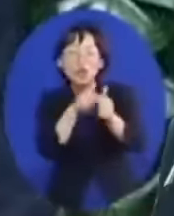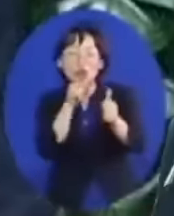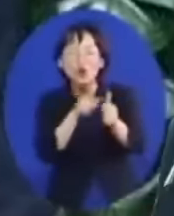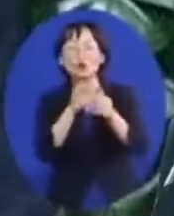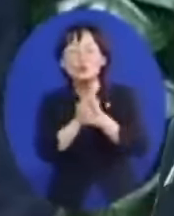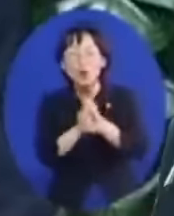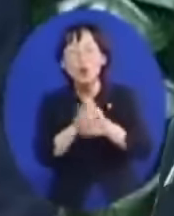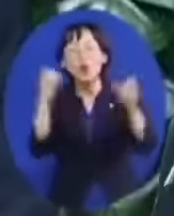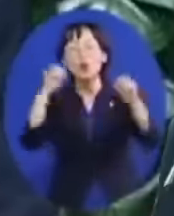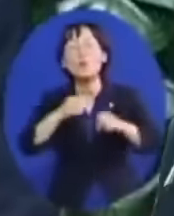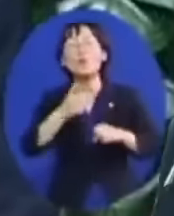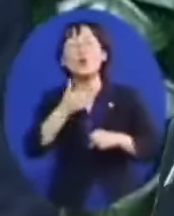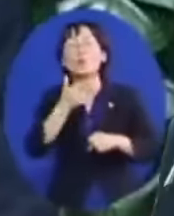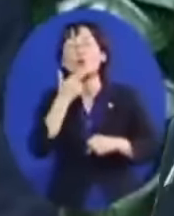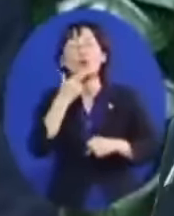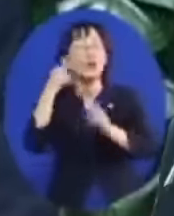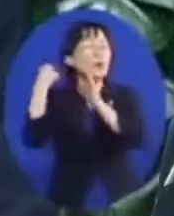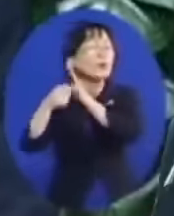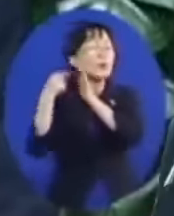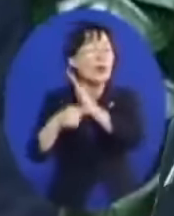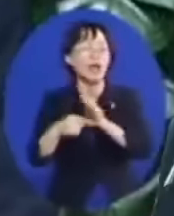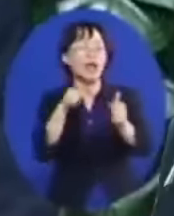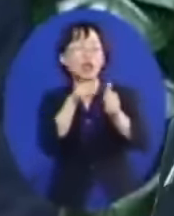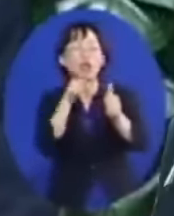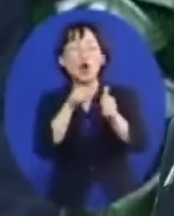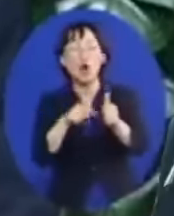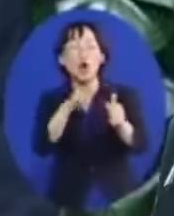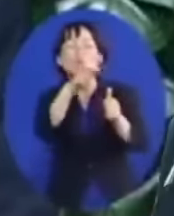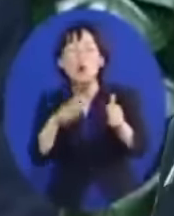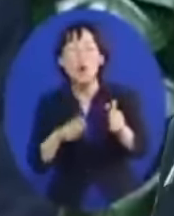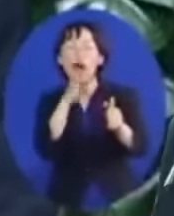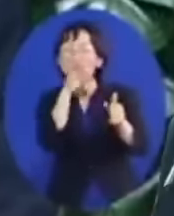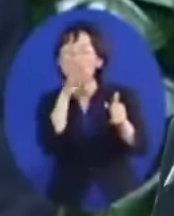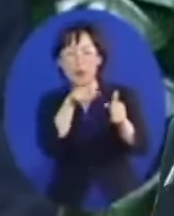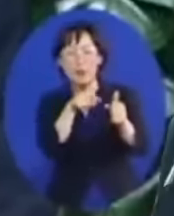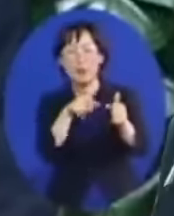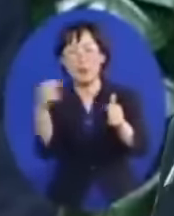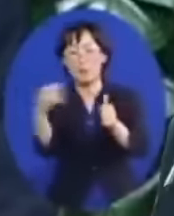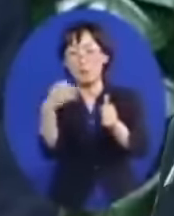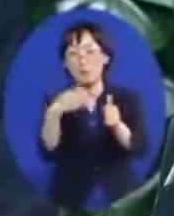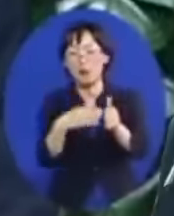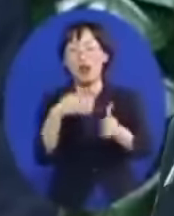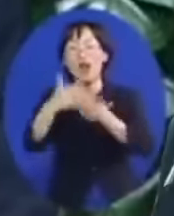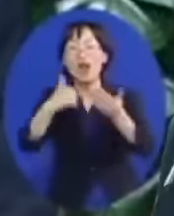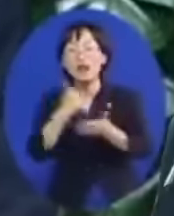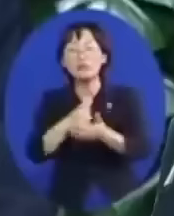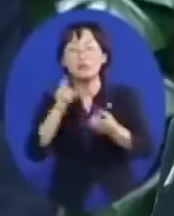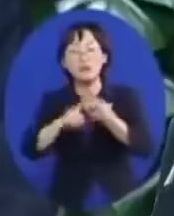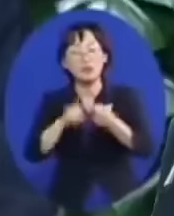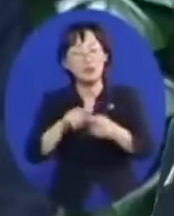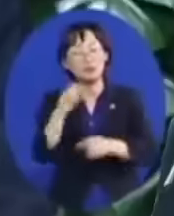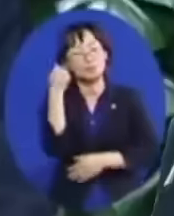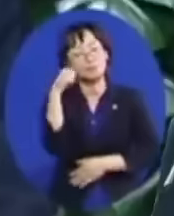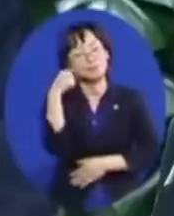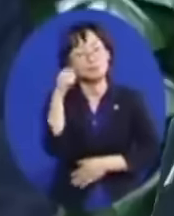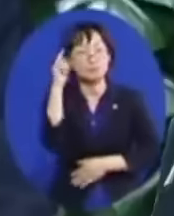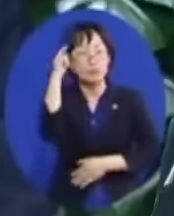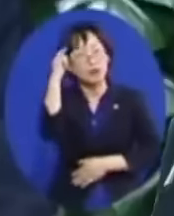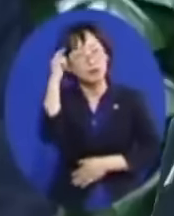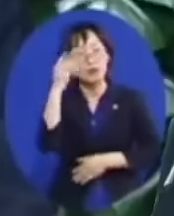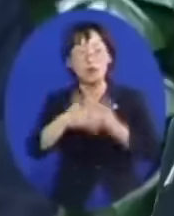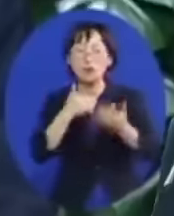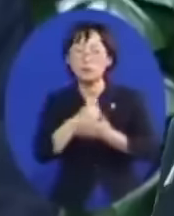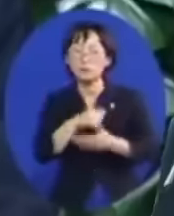들어주지 않는다, 못 들은 채 하신다, 너는 버림받았다, 너는 안 된다 그렇게 말하면 하나님에 대해서 원망이 생깁니다. 하나님은 선하지